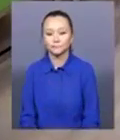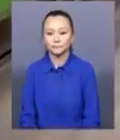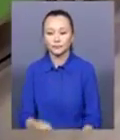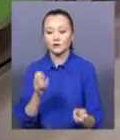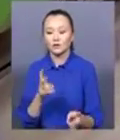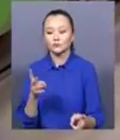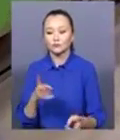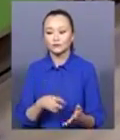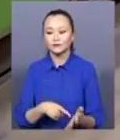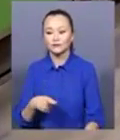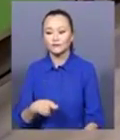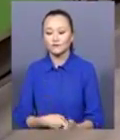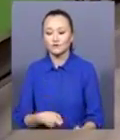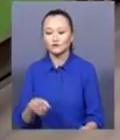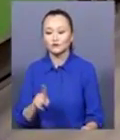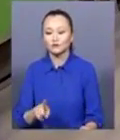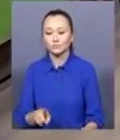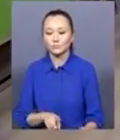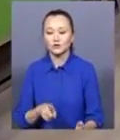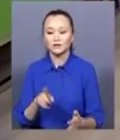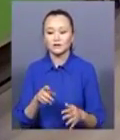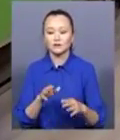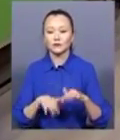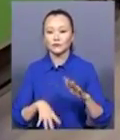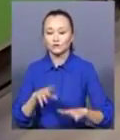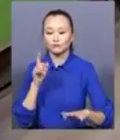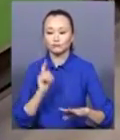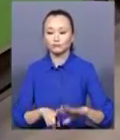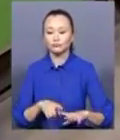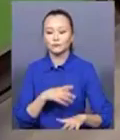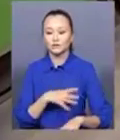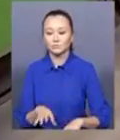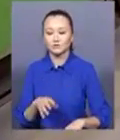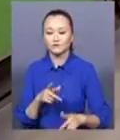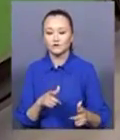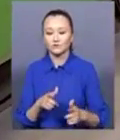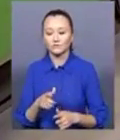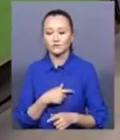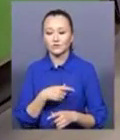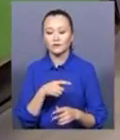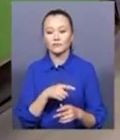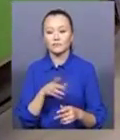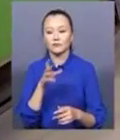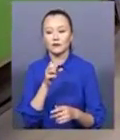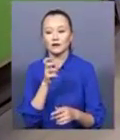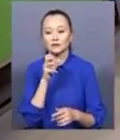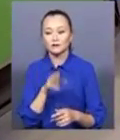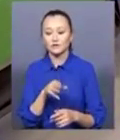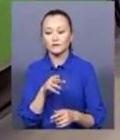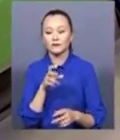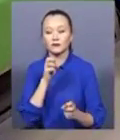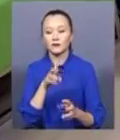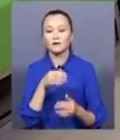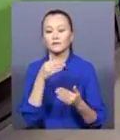вообще забить гвоздь, чтобы не поранить пальцы. Да. А пока вы готовитесь, у меня вопрос к Остапу. Вот как